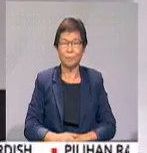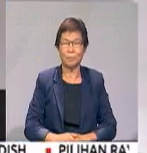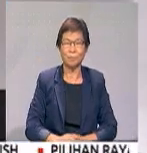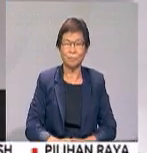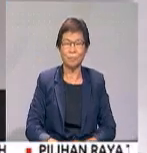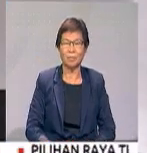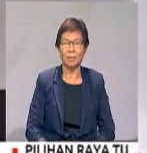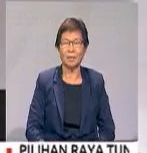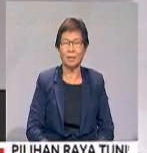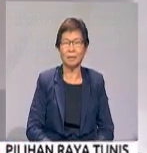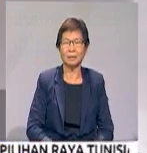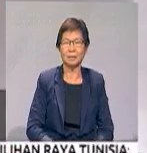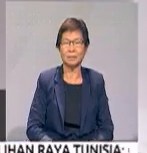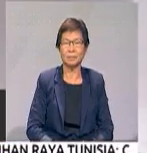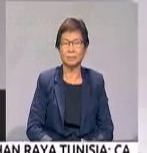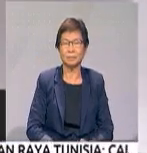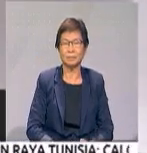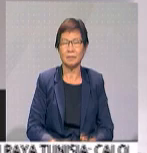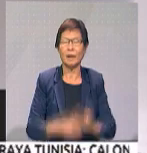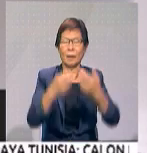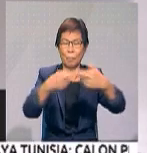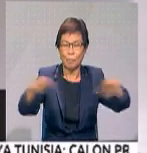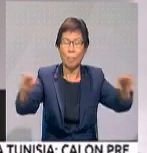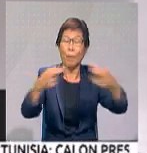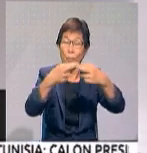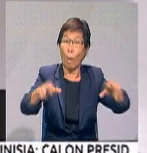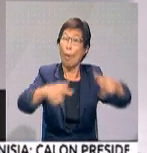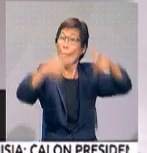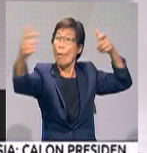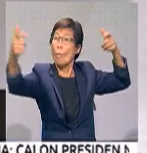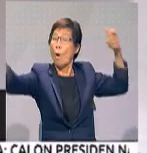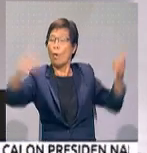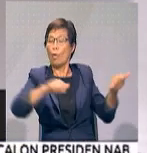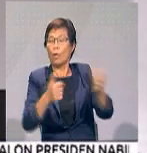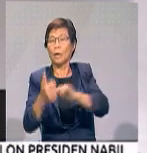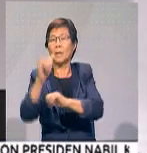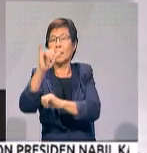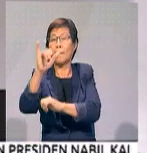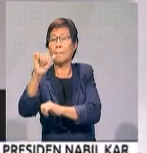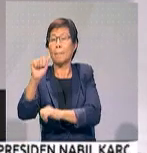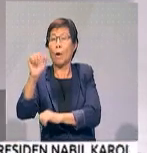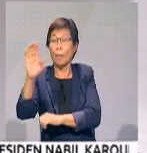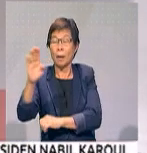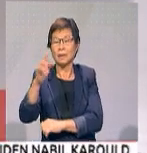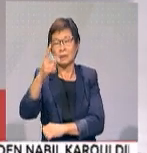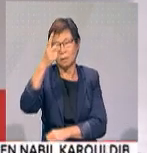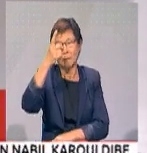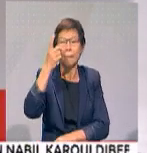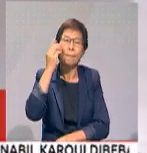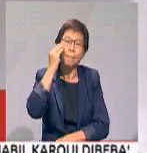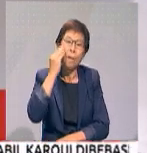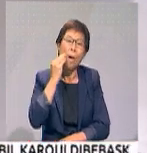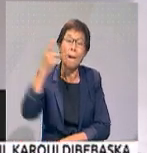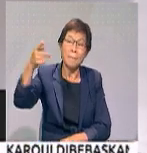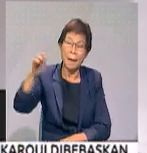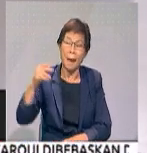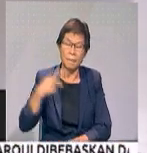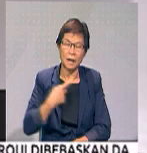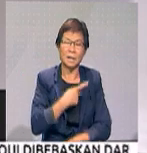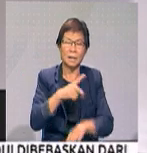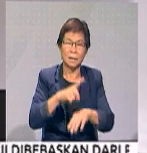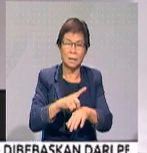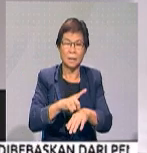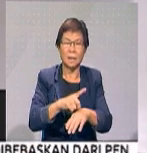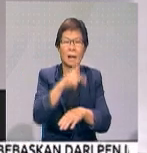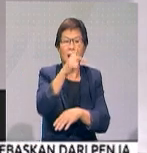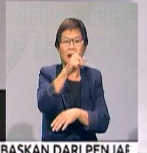melihat perasmian secara besar-besaran oleh Yang Amat Berhormat Tun Dr. Mahathir, Perdana Menteri kita, di